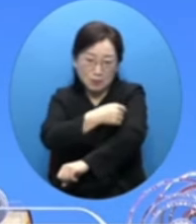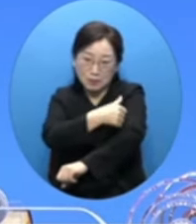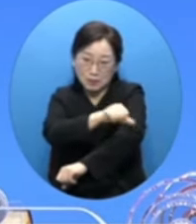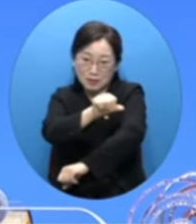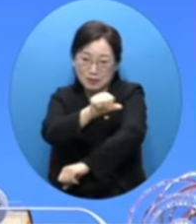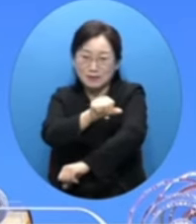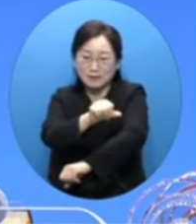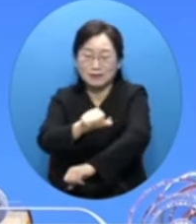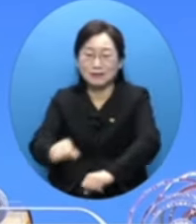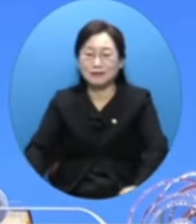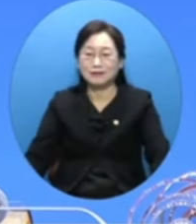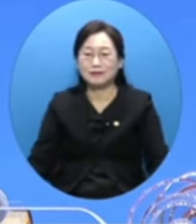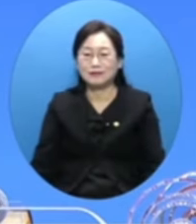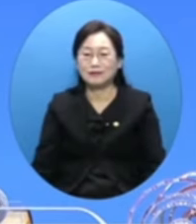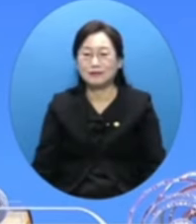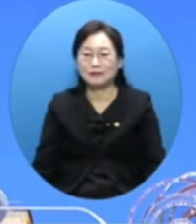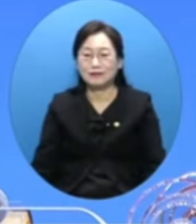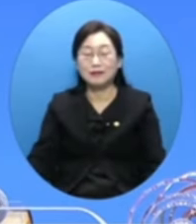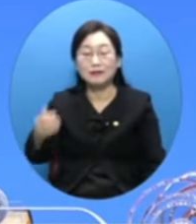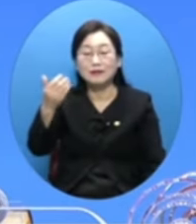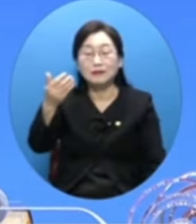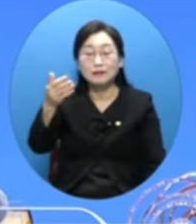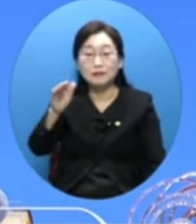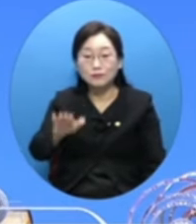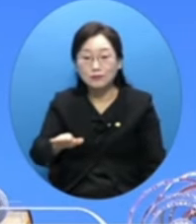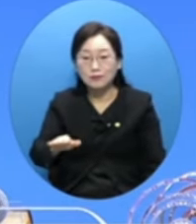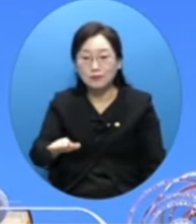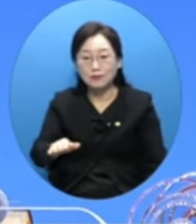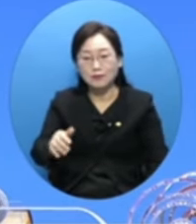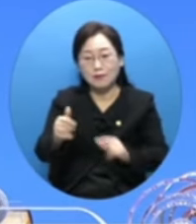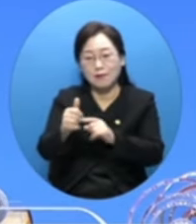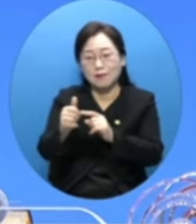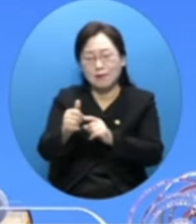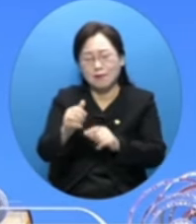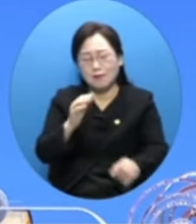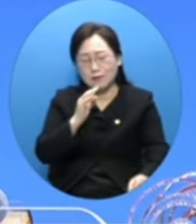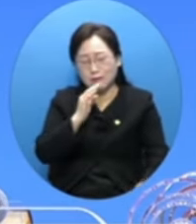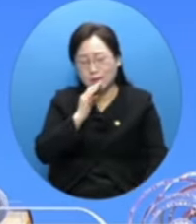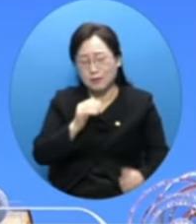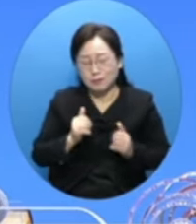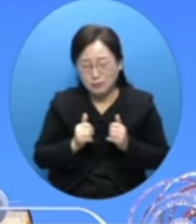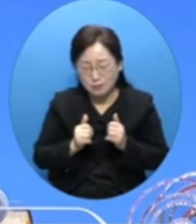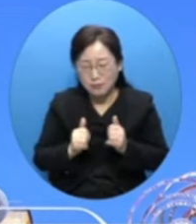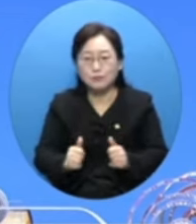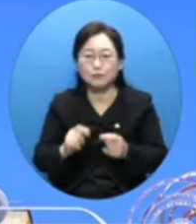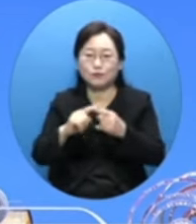있었던 것입니다. 그러나서 그분들이 온 가족이 얼마나 열심히 교회를 나오는지